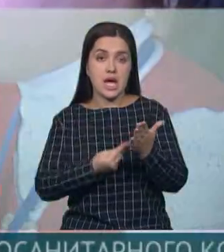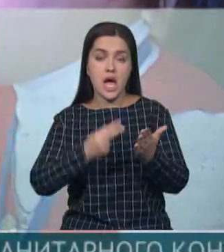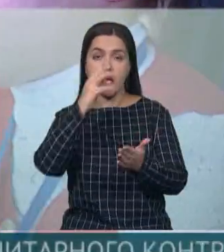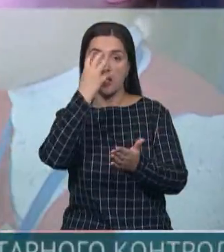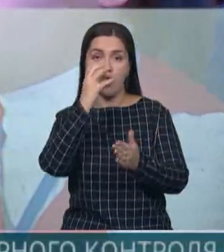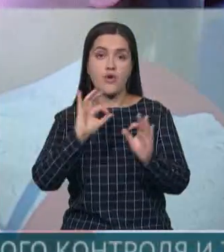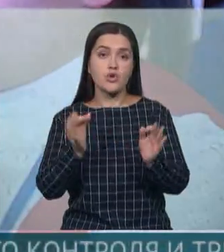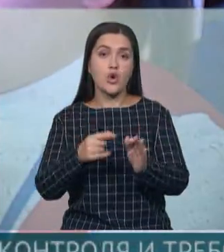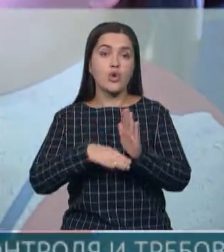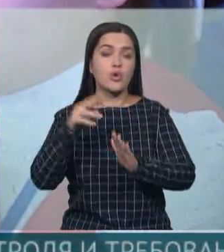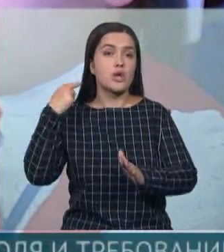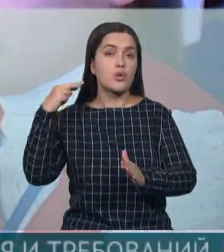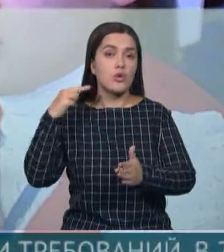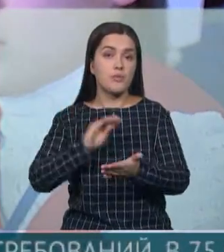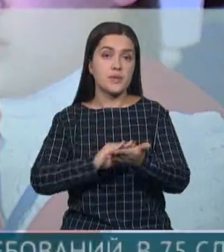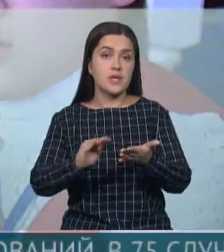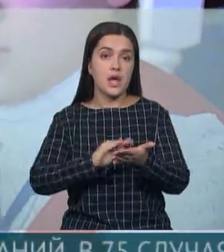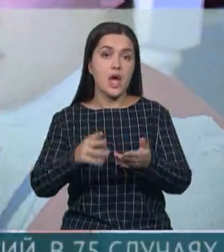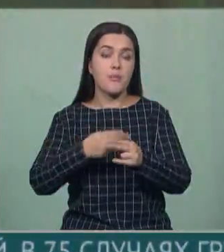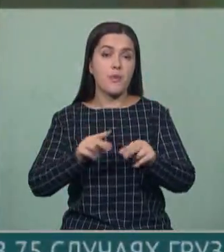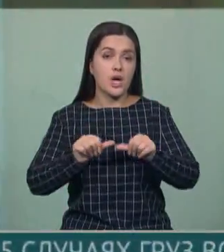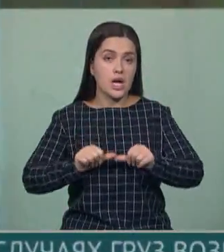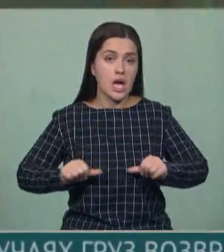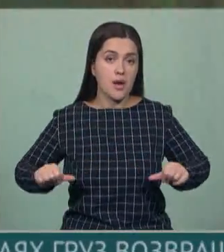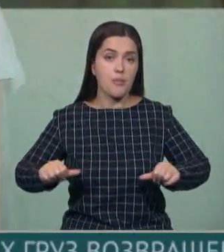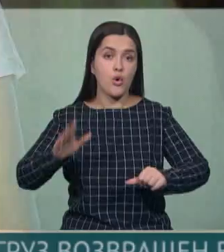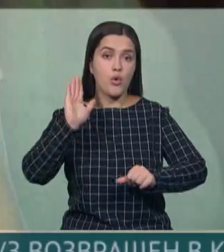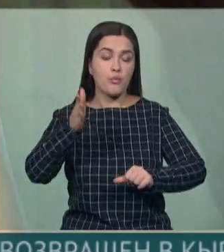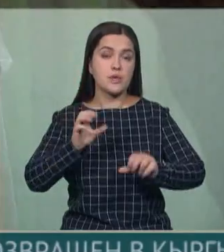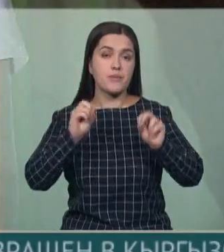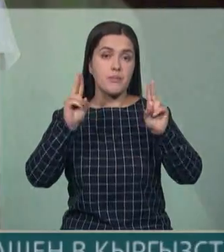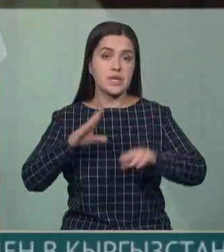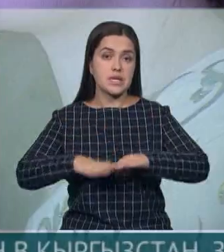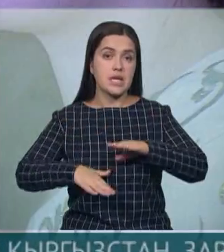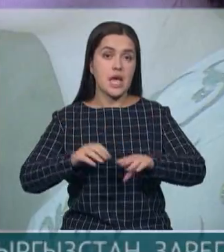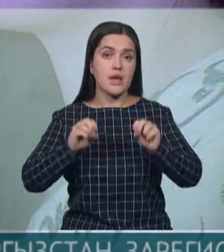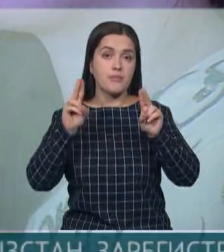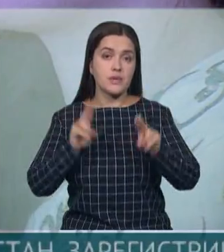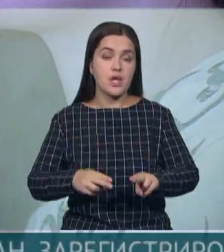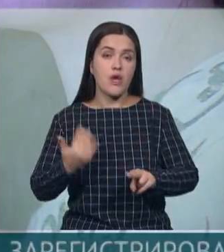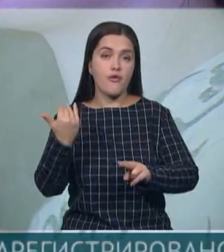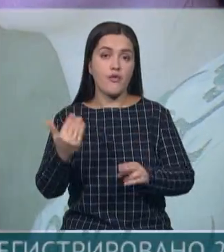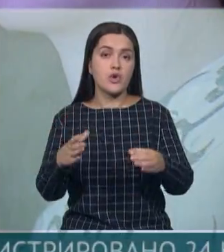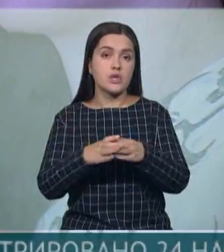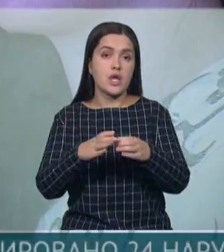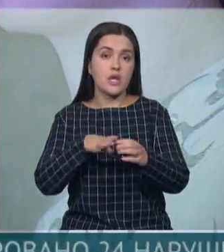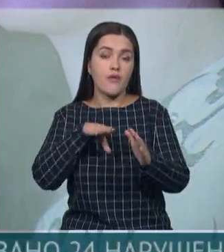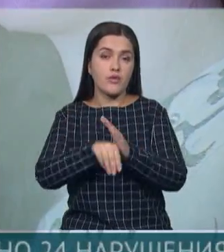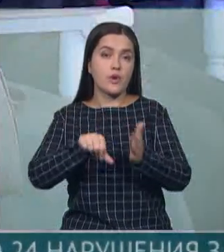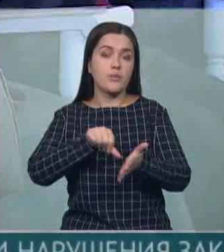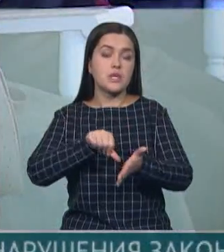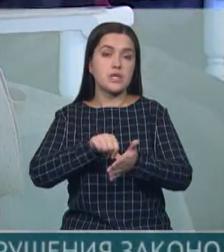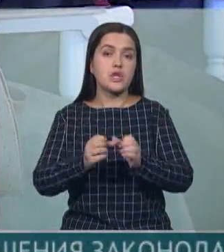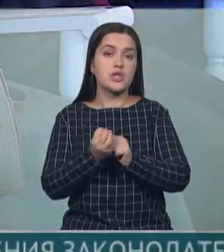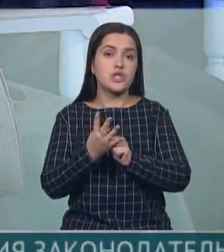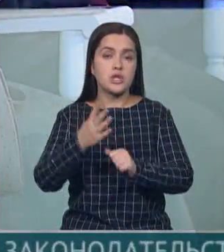цирковое искусство, лучшее литературное произведение. Оценивать таланты участников будет экспертное жюри. В его